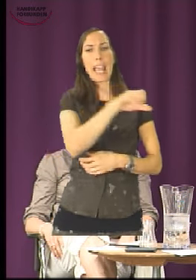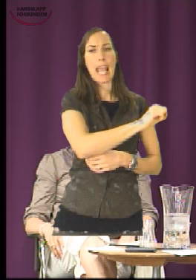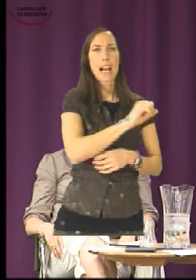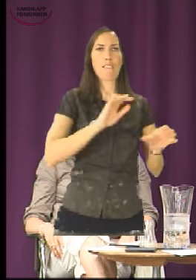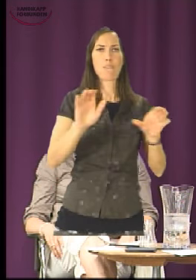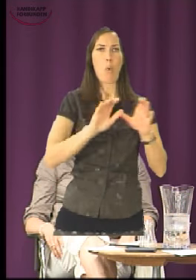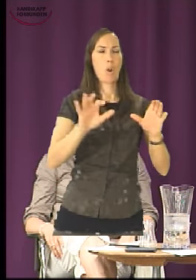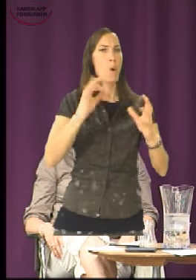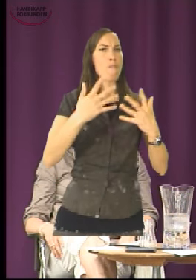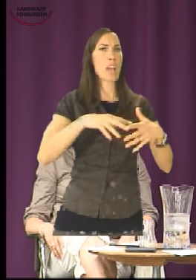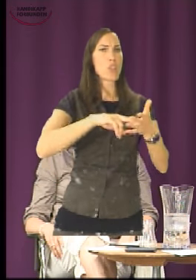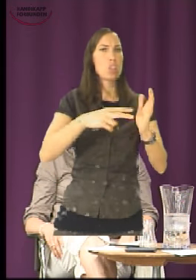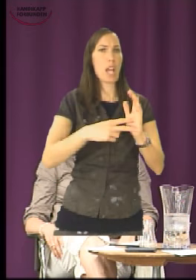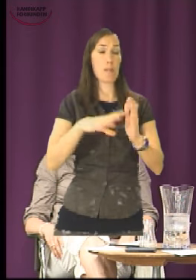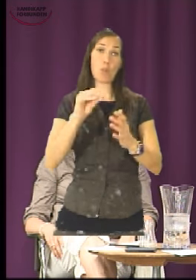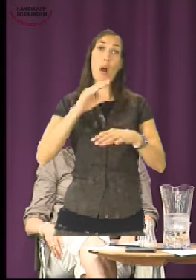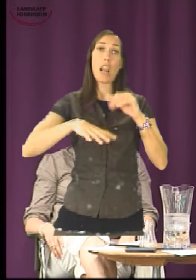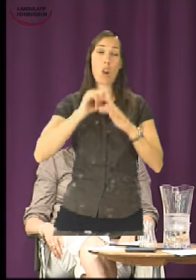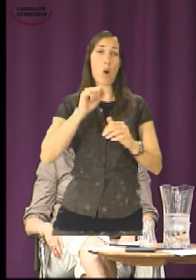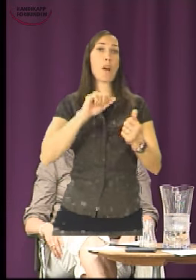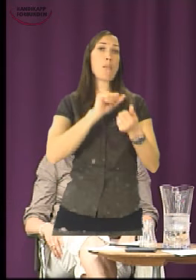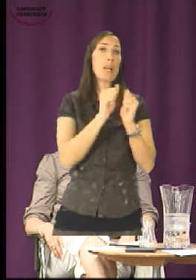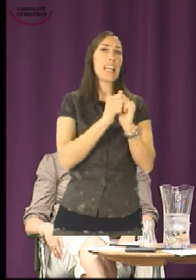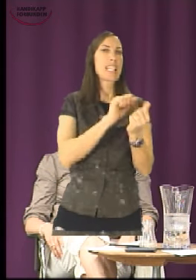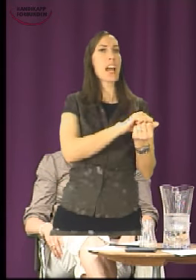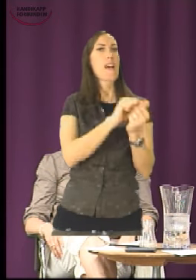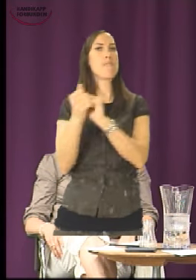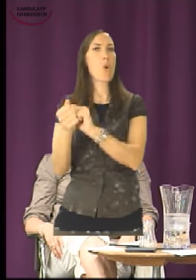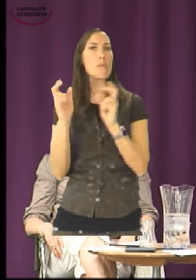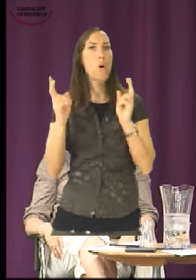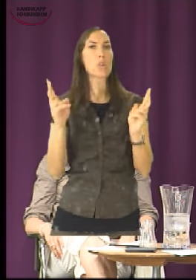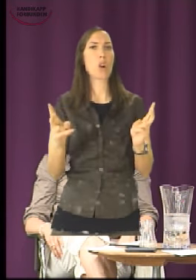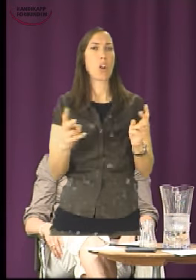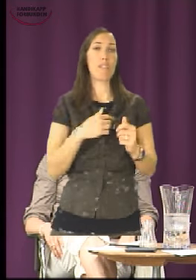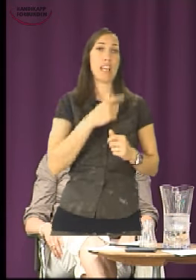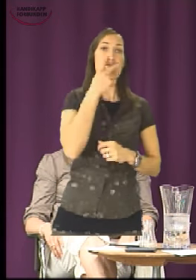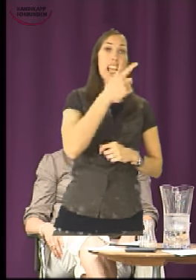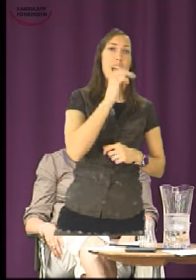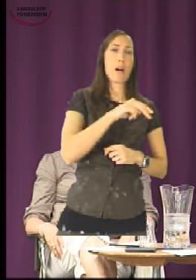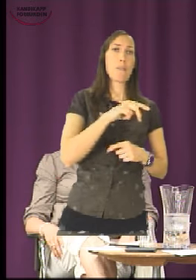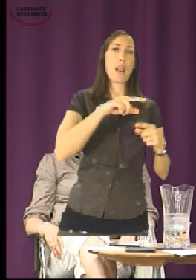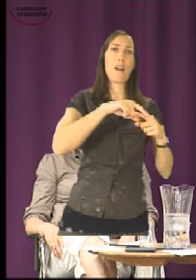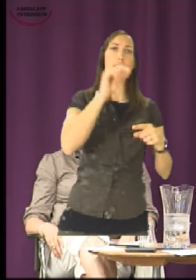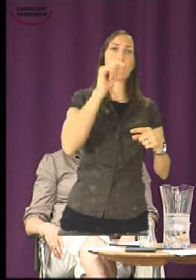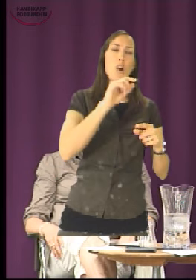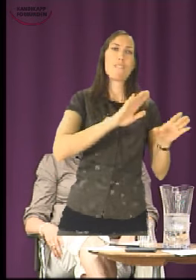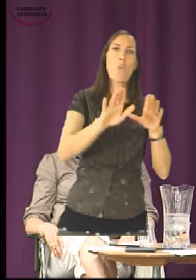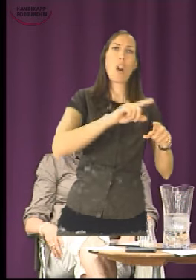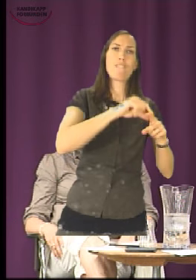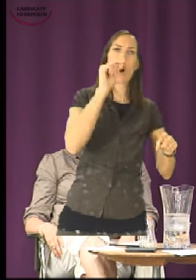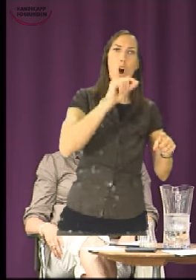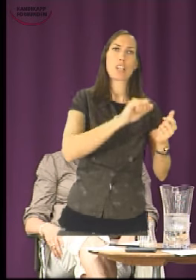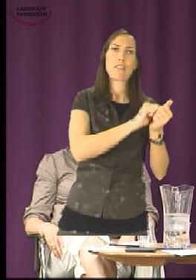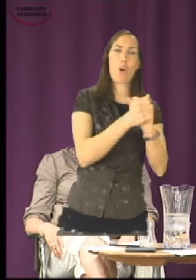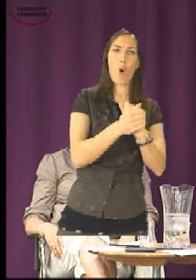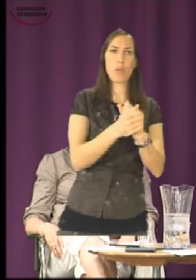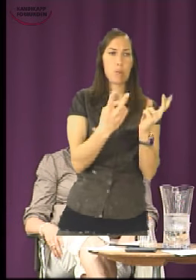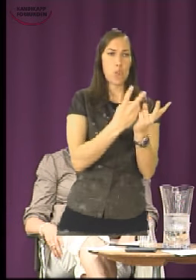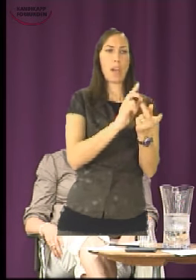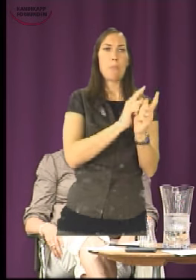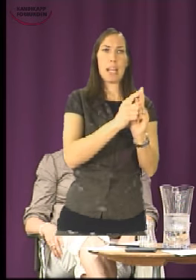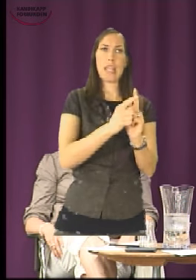Och då handlar det också om politiska reformer, så vi kan se hur till exempel vårdvalsreformen slår för jämlikhet i vården. Så på den nivån tror